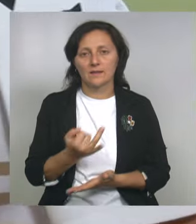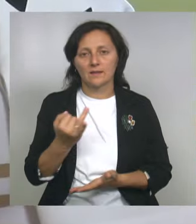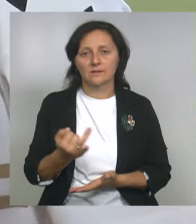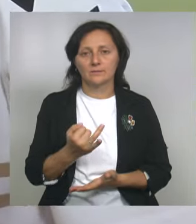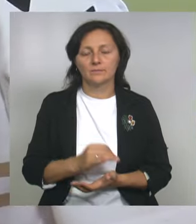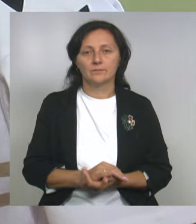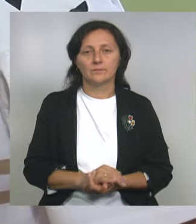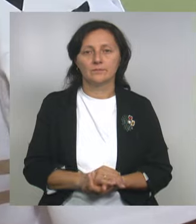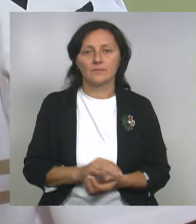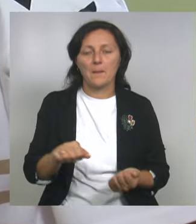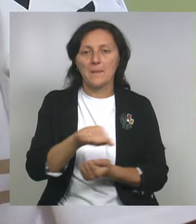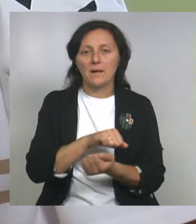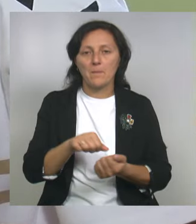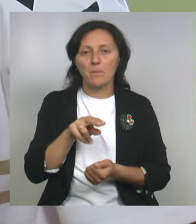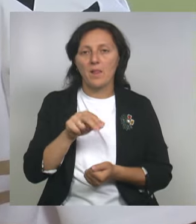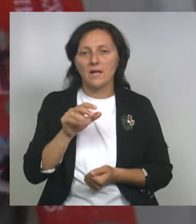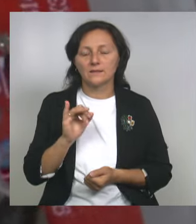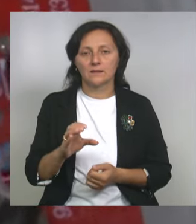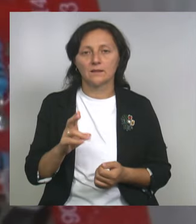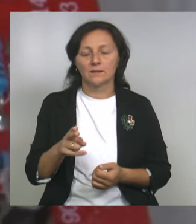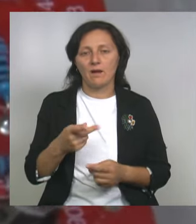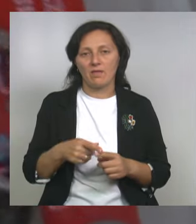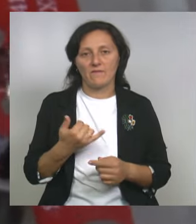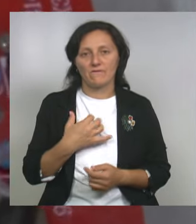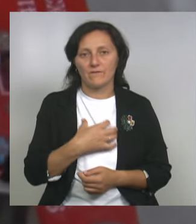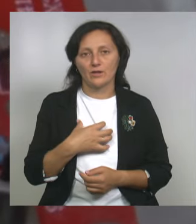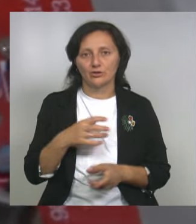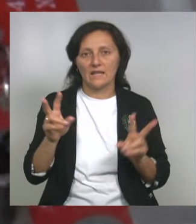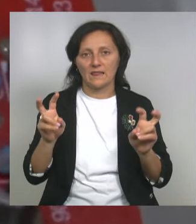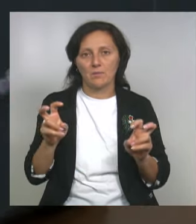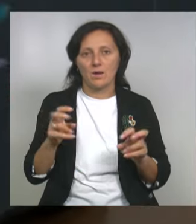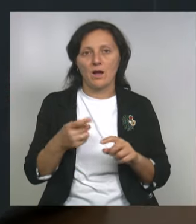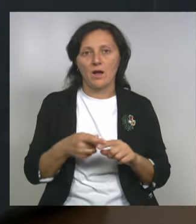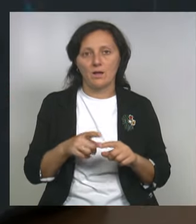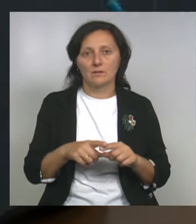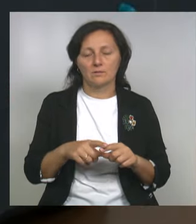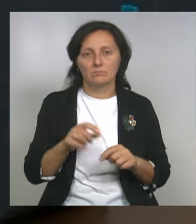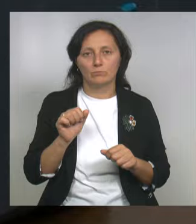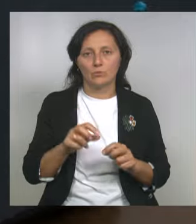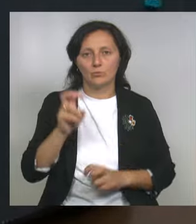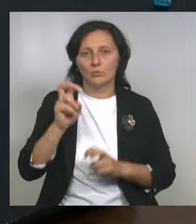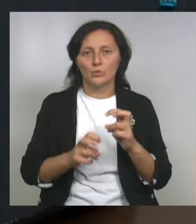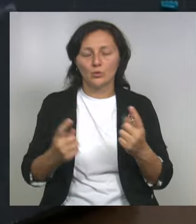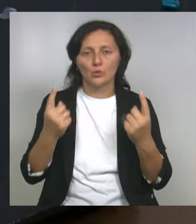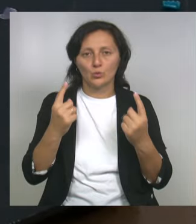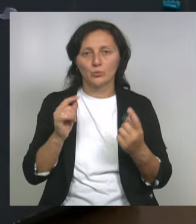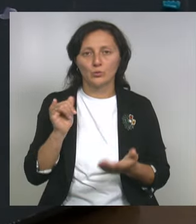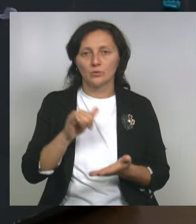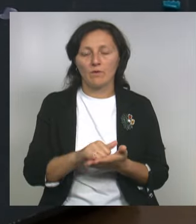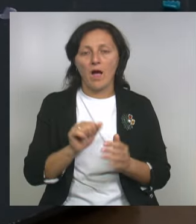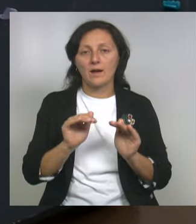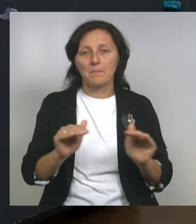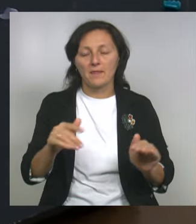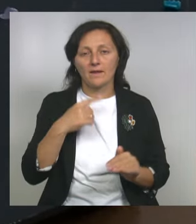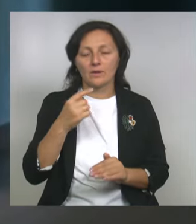поддерживать. Переработка пластика – вопрос сегодня актуальный, и такая идея вполне может выйти на промышленный масштаб. Ну а сами ребята говорят,